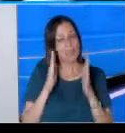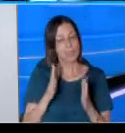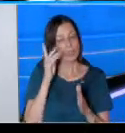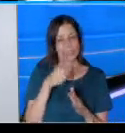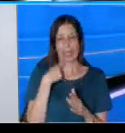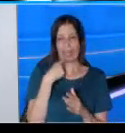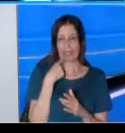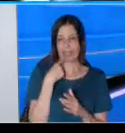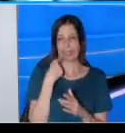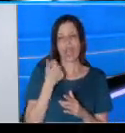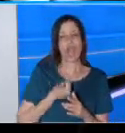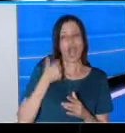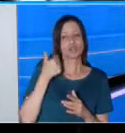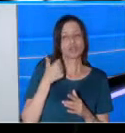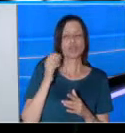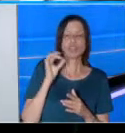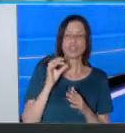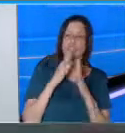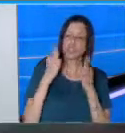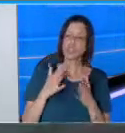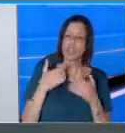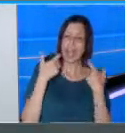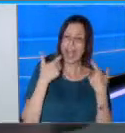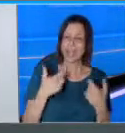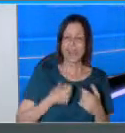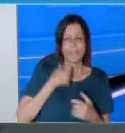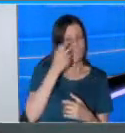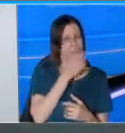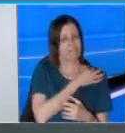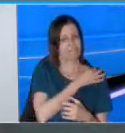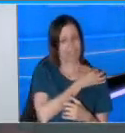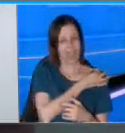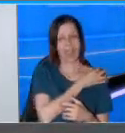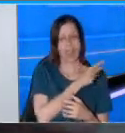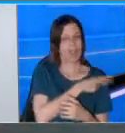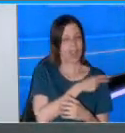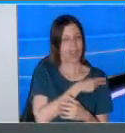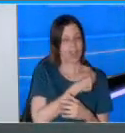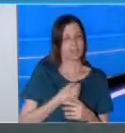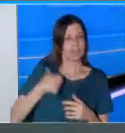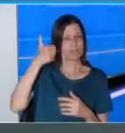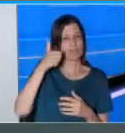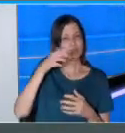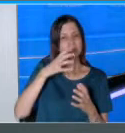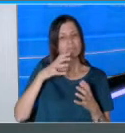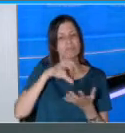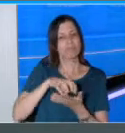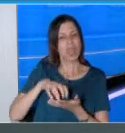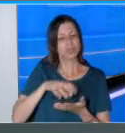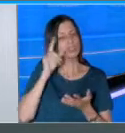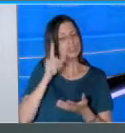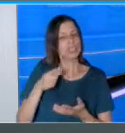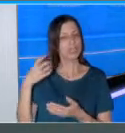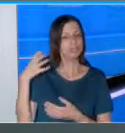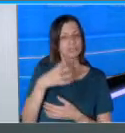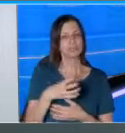ככה, שרשויות האכיפה, מפכ"ל זו הדרגה הכי גבוהה, מפקדי מחוזות, צריכים להיות מאוישים על ידי